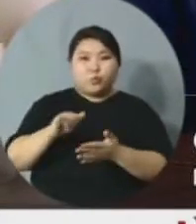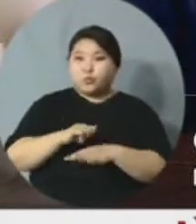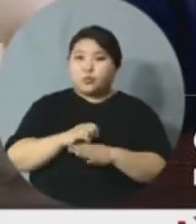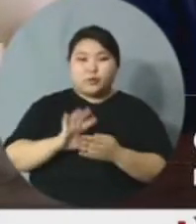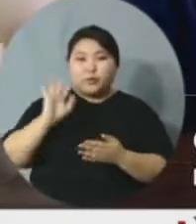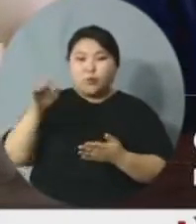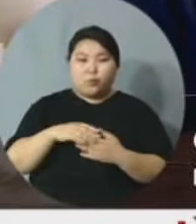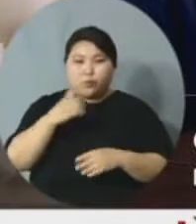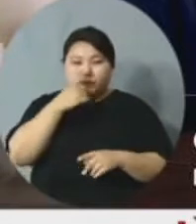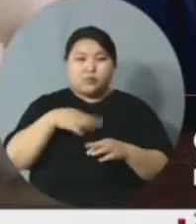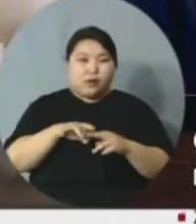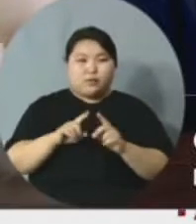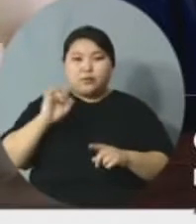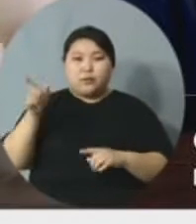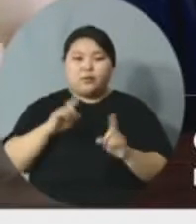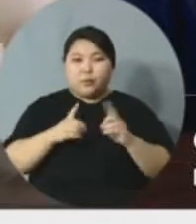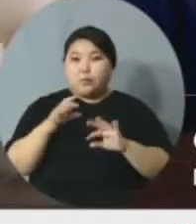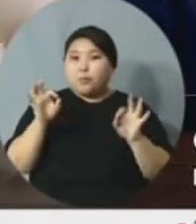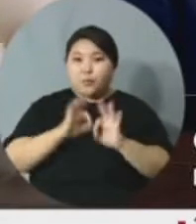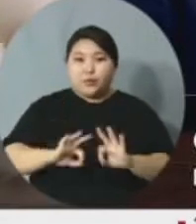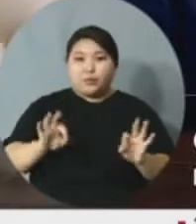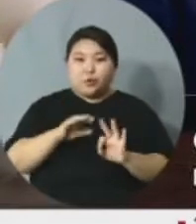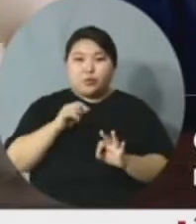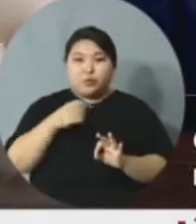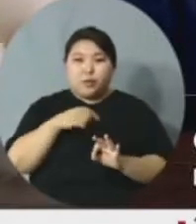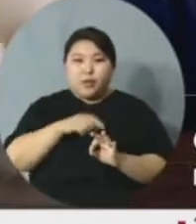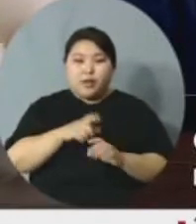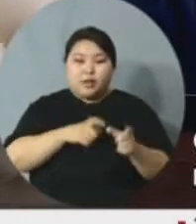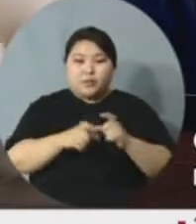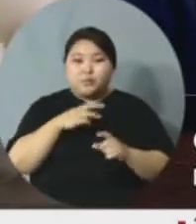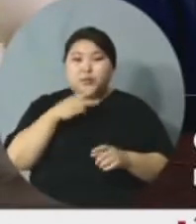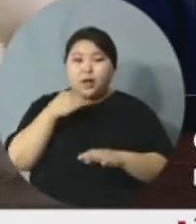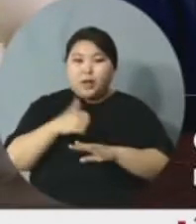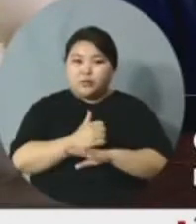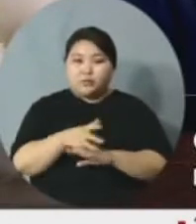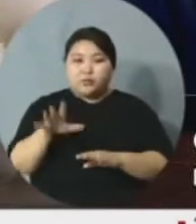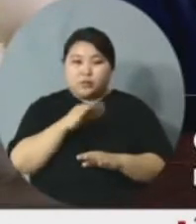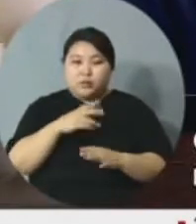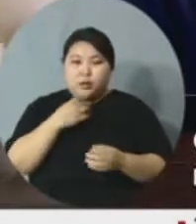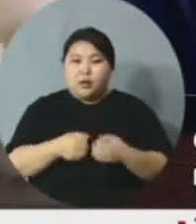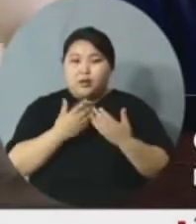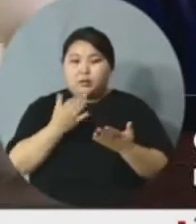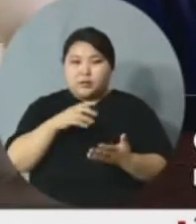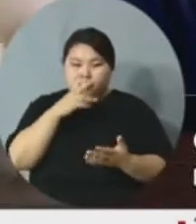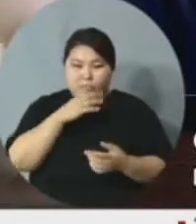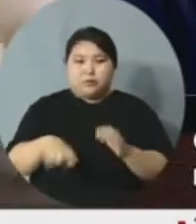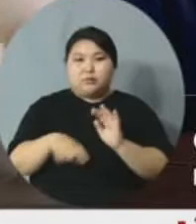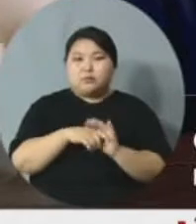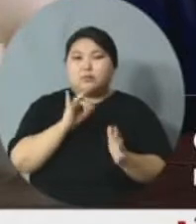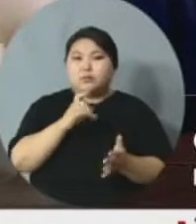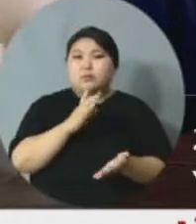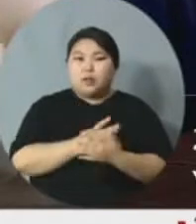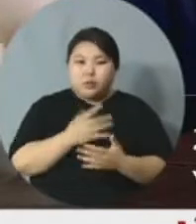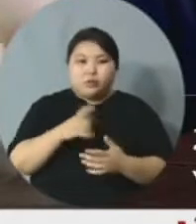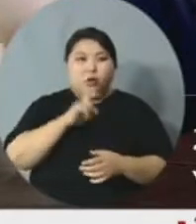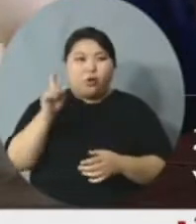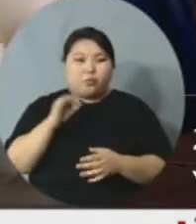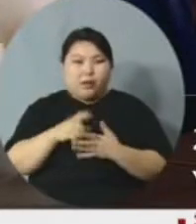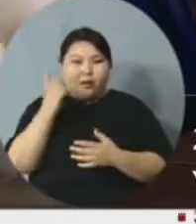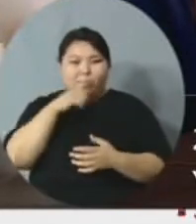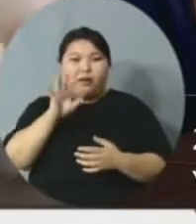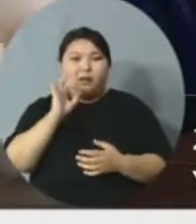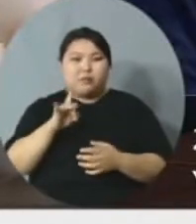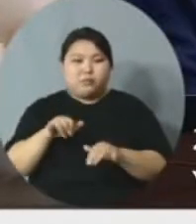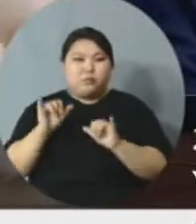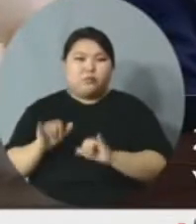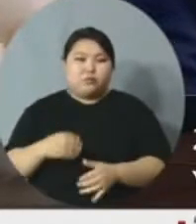руу гэдэг тийм одоо юм хийж байгаа юм байна. Одоо тийм статистикийн мэдээгээр бол аял жуулчлал гарсан гэдэг бүртгэлтэй байдаг юм. Яг энэ дээр хүнд очиад юуныг